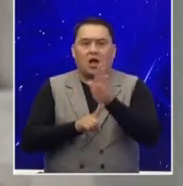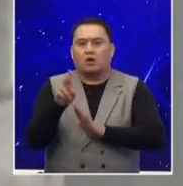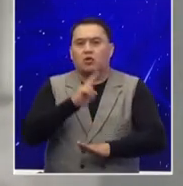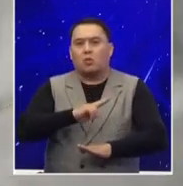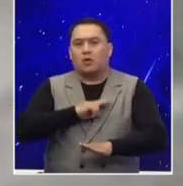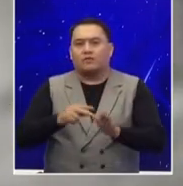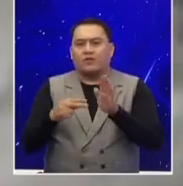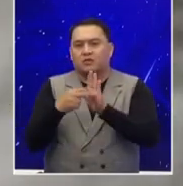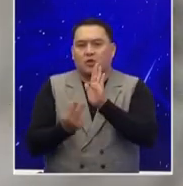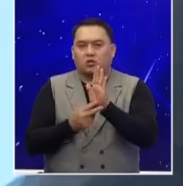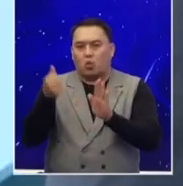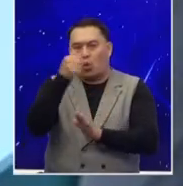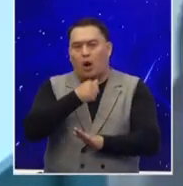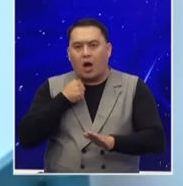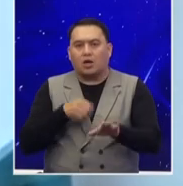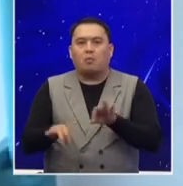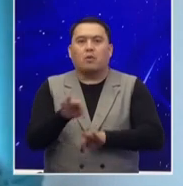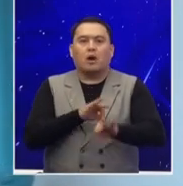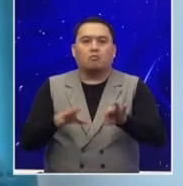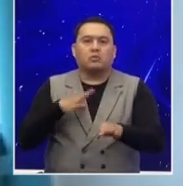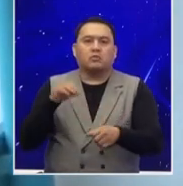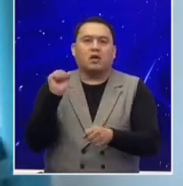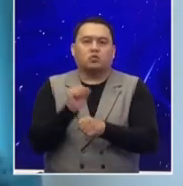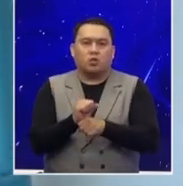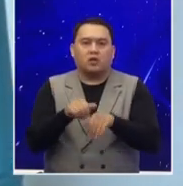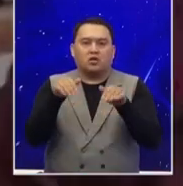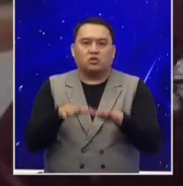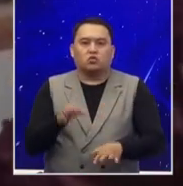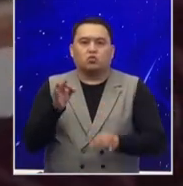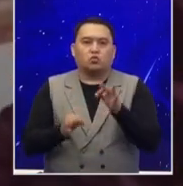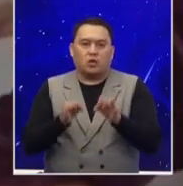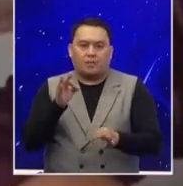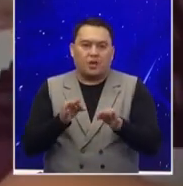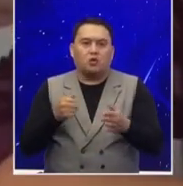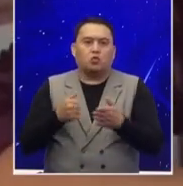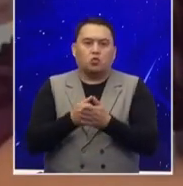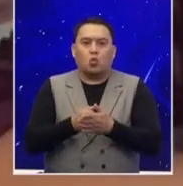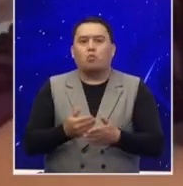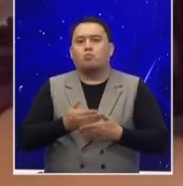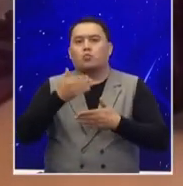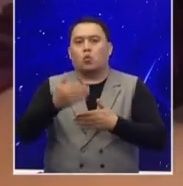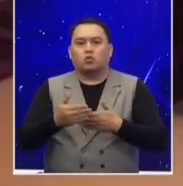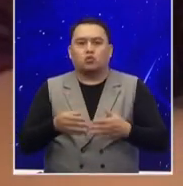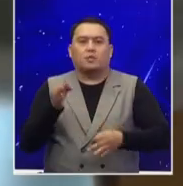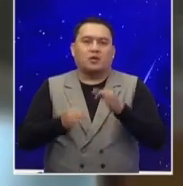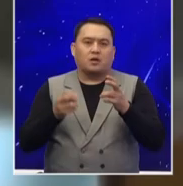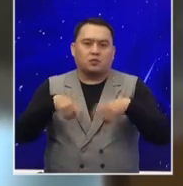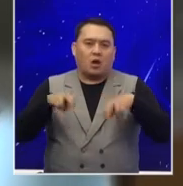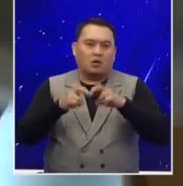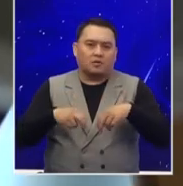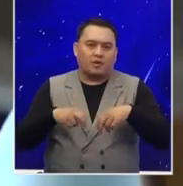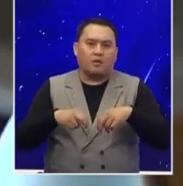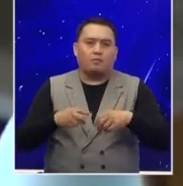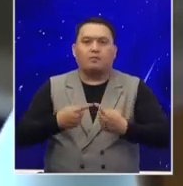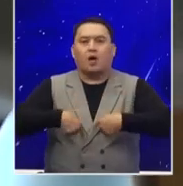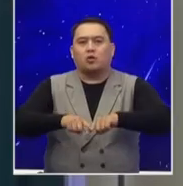работу в 2018 году. Однако проект был приостановлен по решению суда. После судебных